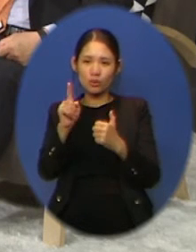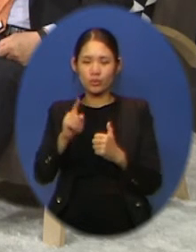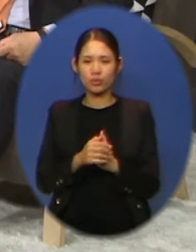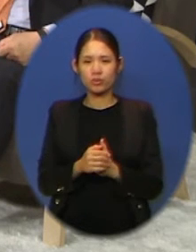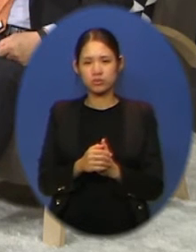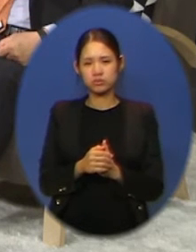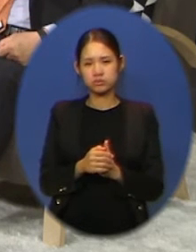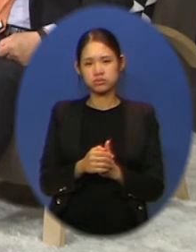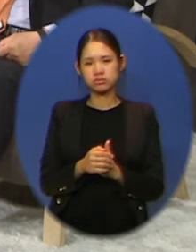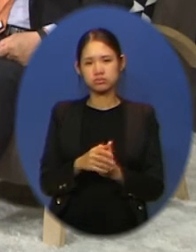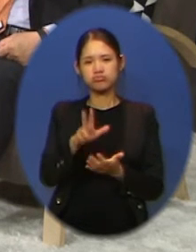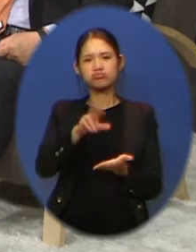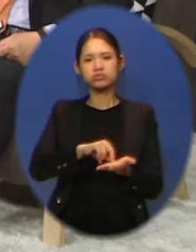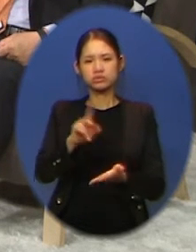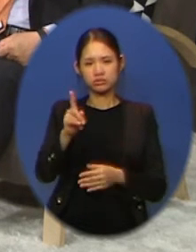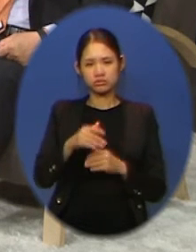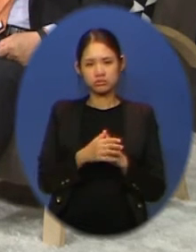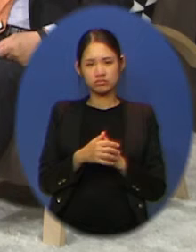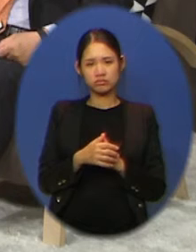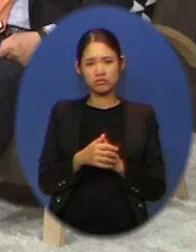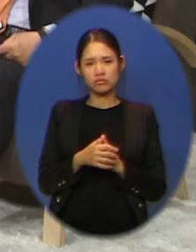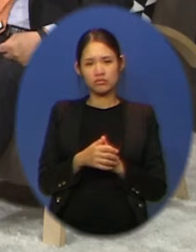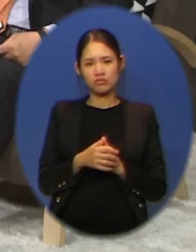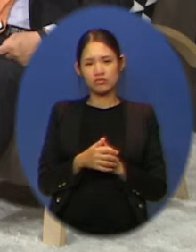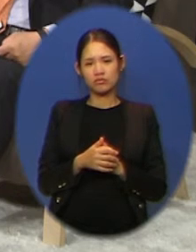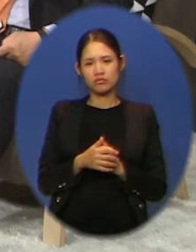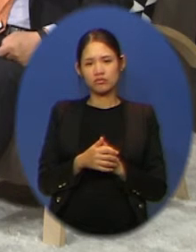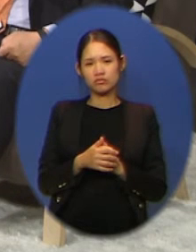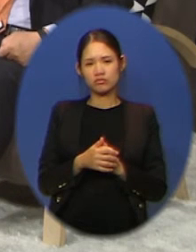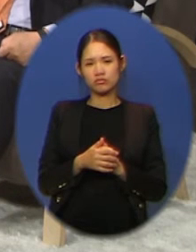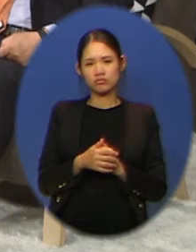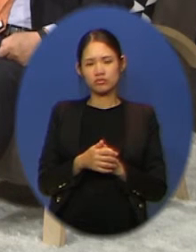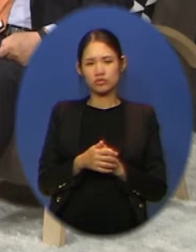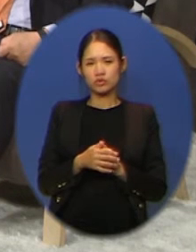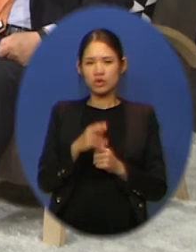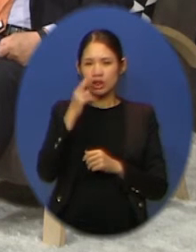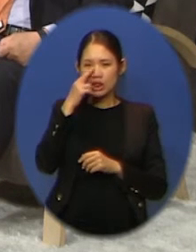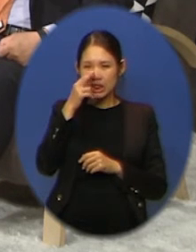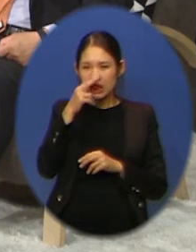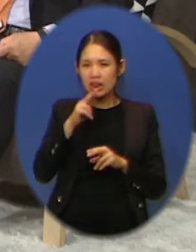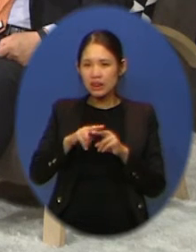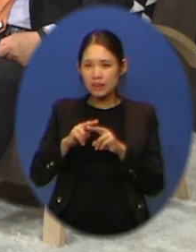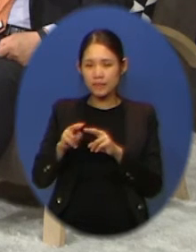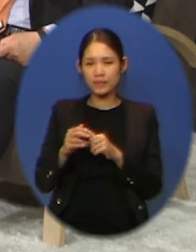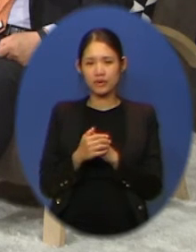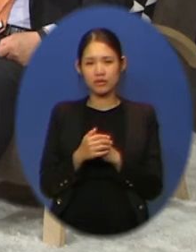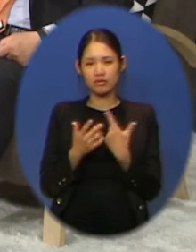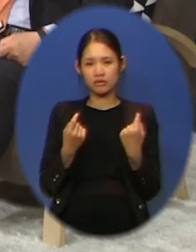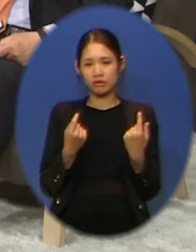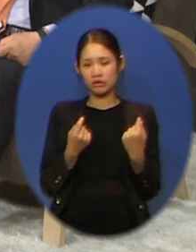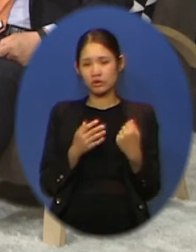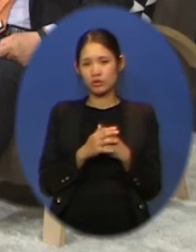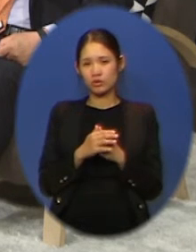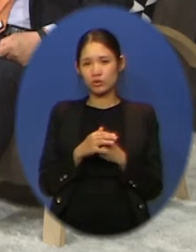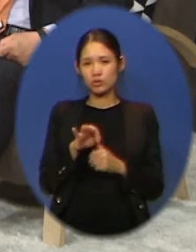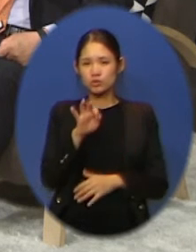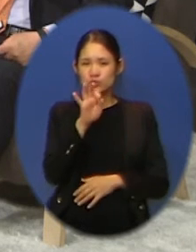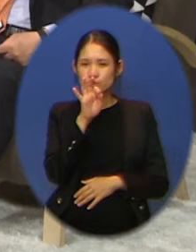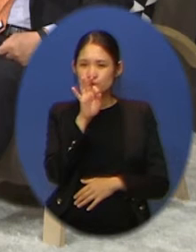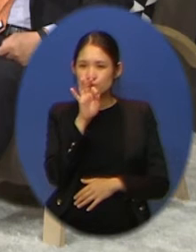문제는 지금 그러잖아도 저 뭐야 휘발유 같은 거다가 그게